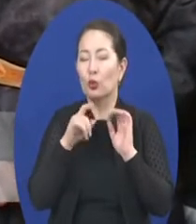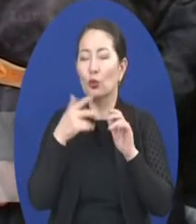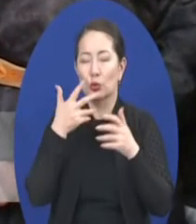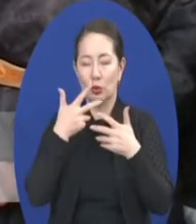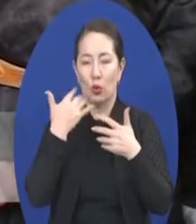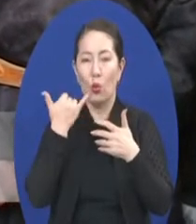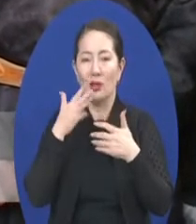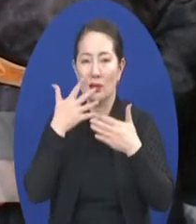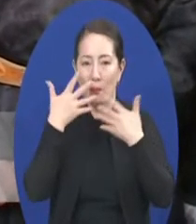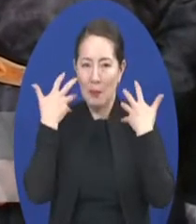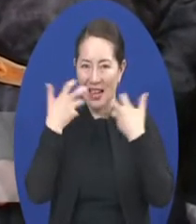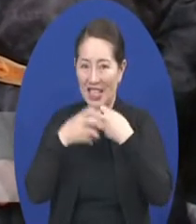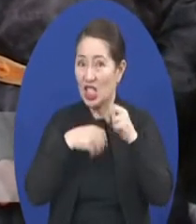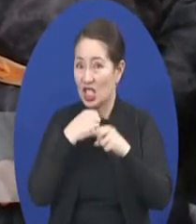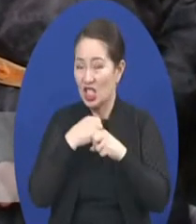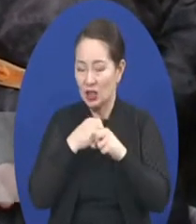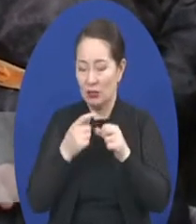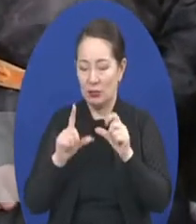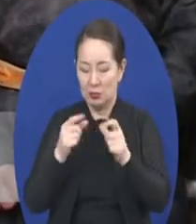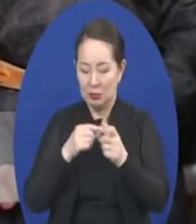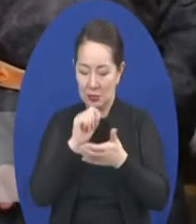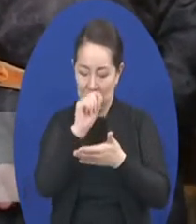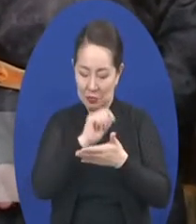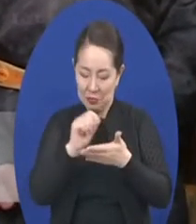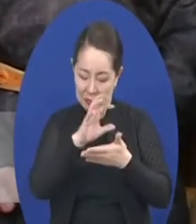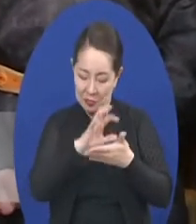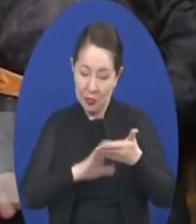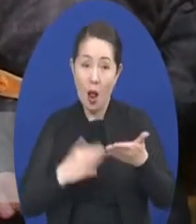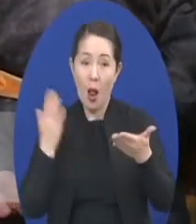барж гэсэн энэ сайхан үгтэй өргөмжлөв.